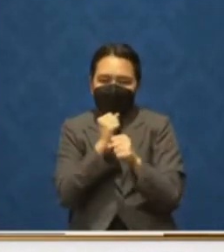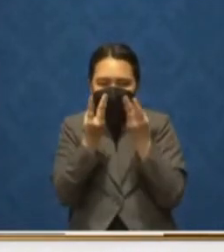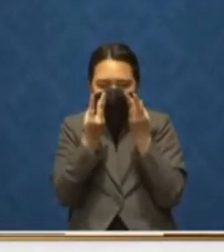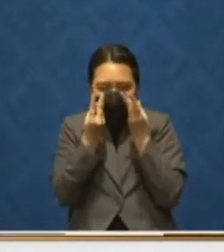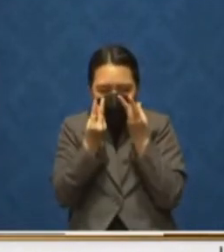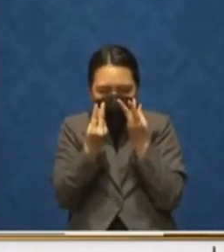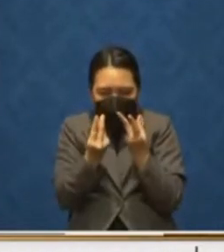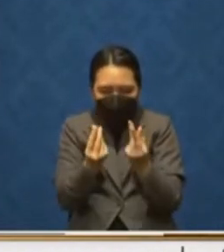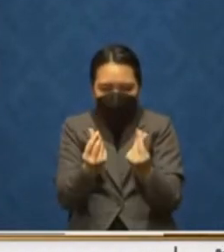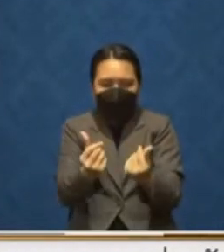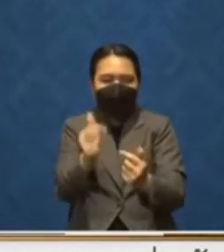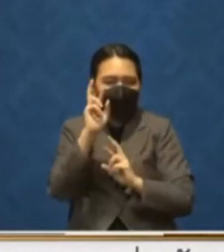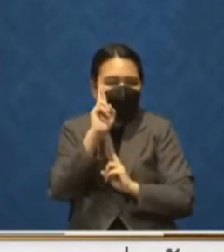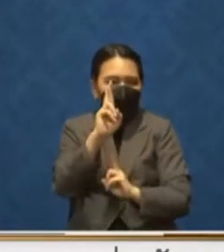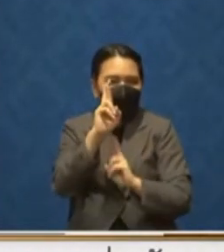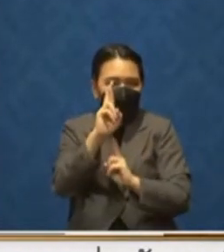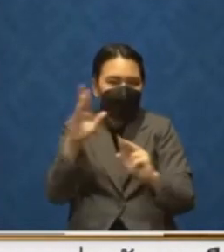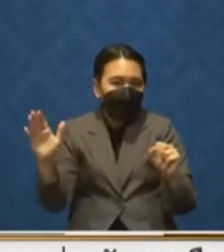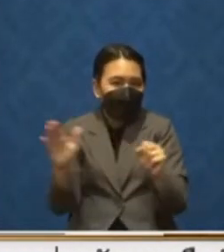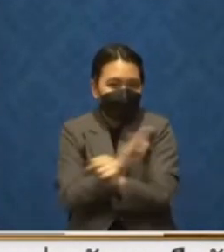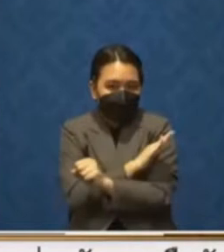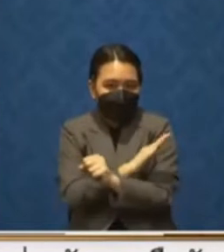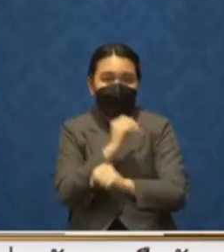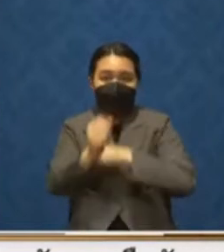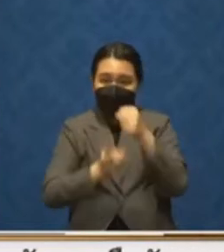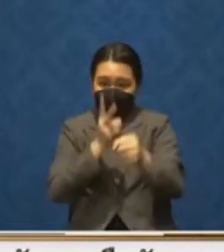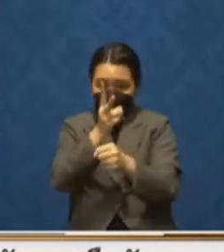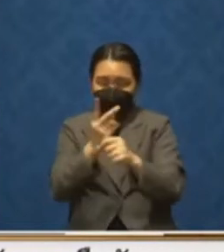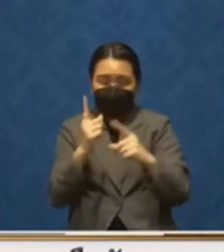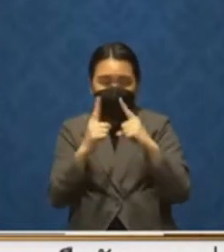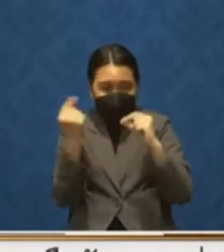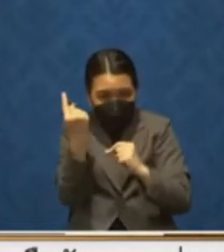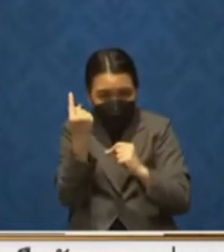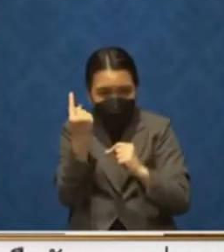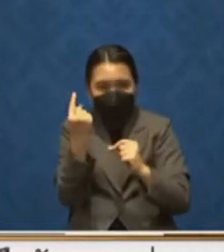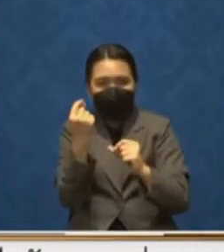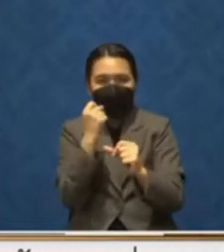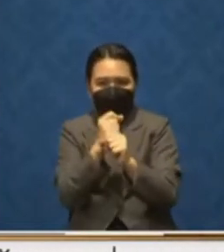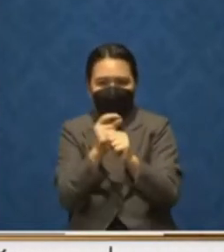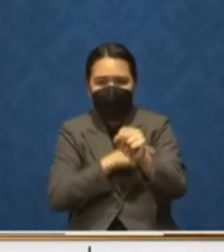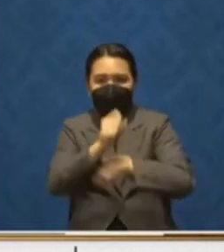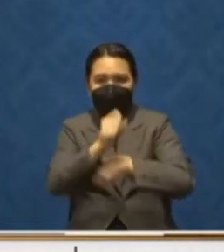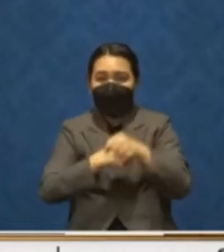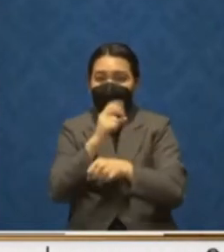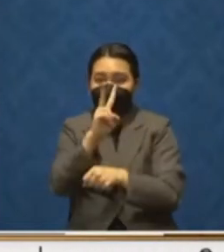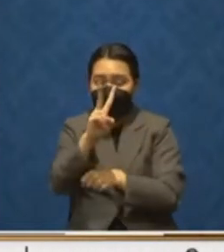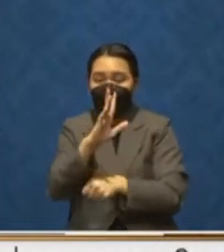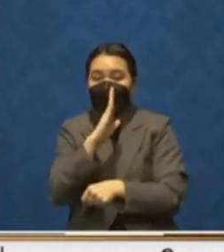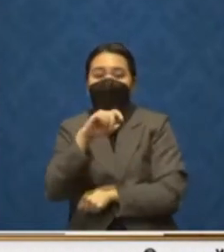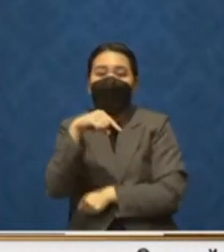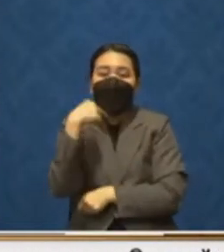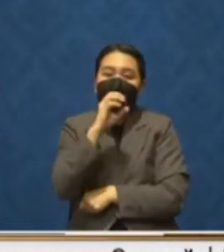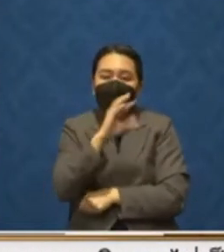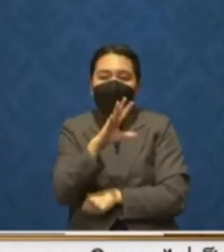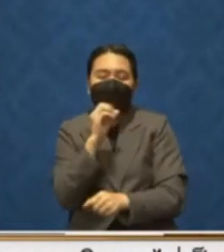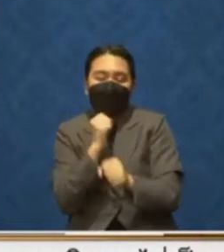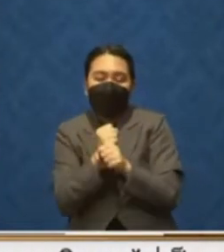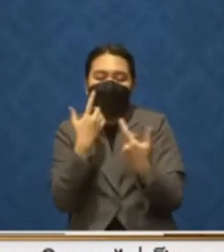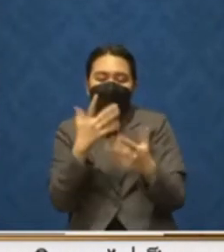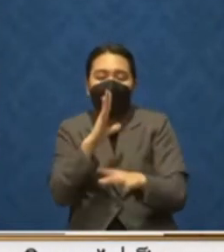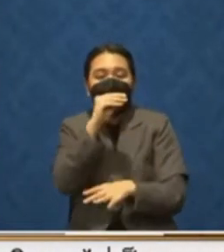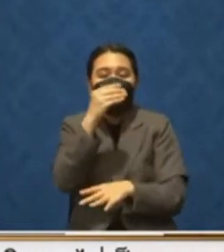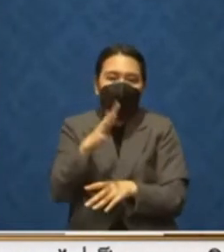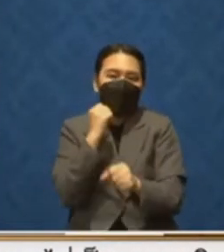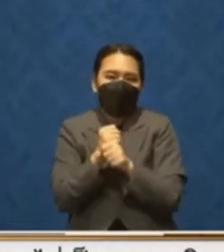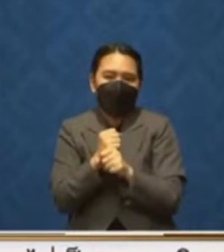อย่างมัดระวังที่สุดใช้เวลา 2ปีในเรื่องเดียวนะนาก็ได้ที่พูดกันว่าจะทำโน่นทำนี่แล้วพูดแป๊บแล้วก็บอกเดี๋ยวสั่งให้ผม